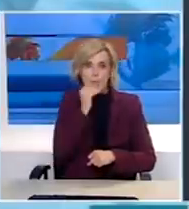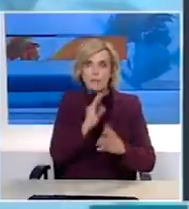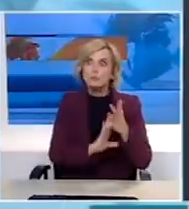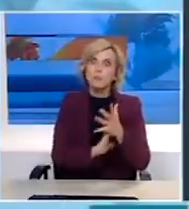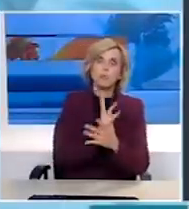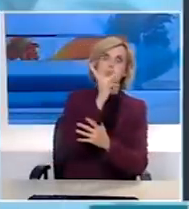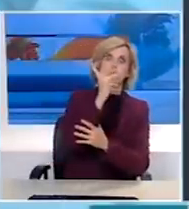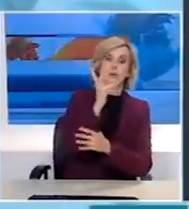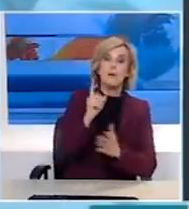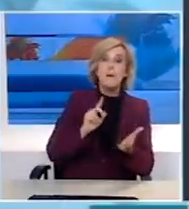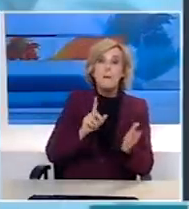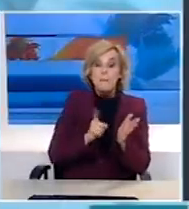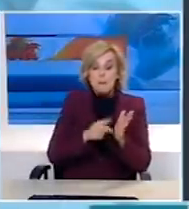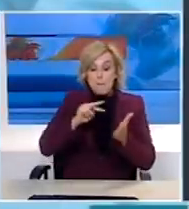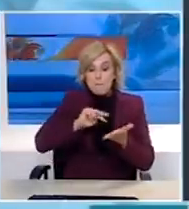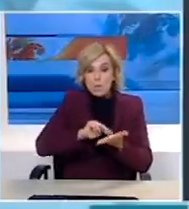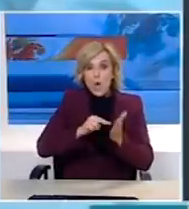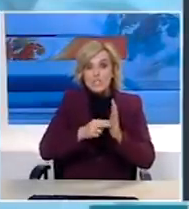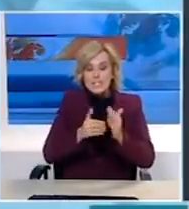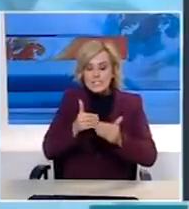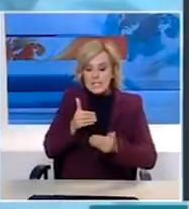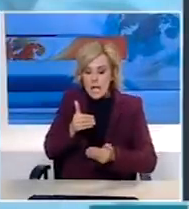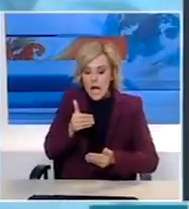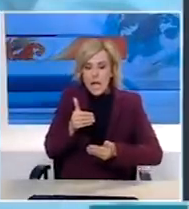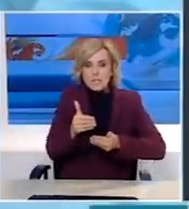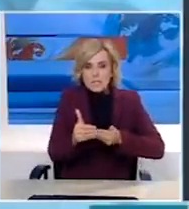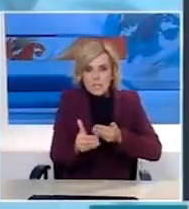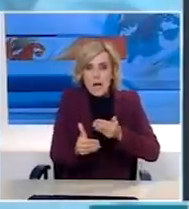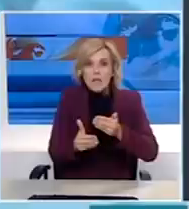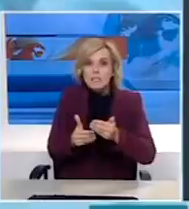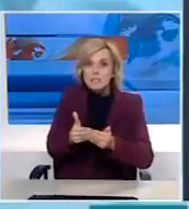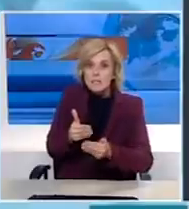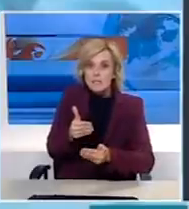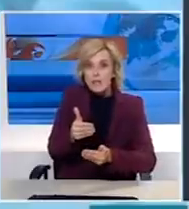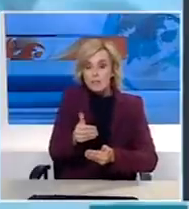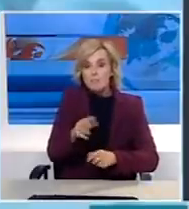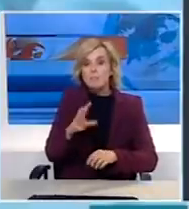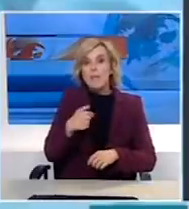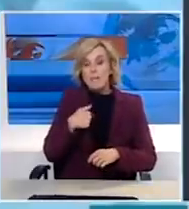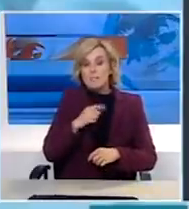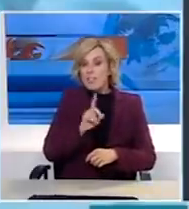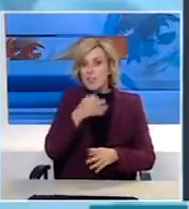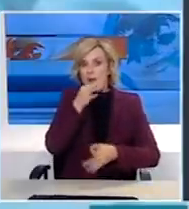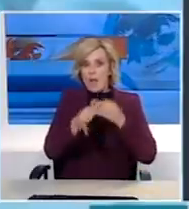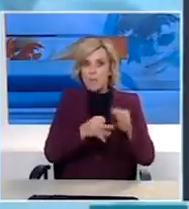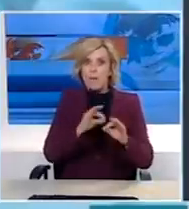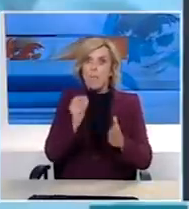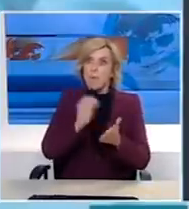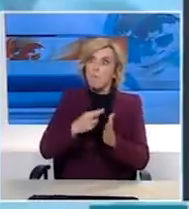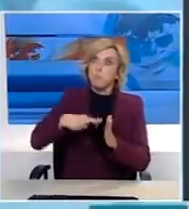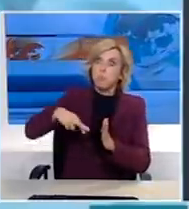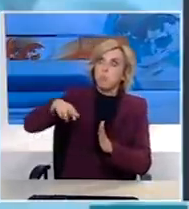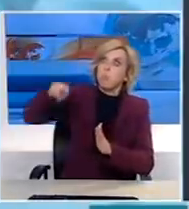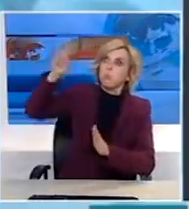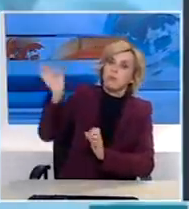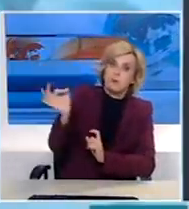μέτρα και πρέπει να γίνεται με πολύ προσεκτικό και σταδιακό τρόπο. Άρα δεν μιλάμε για πικ της επιδημίας, μιλάμε για